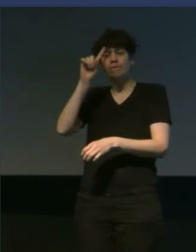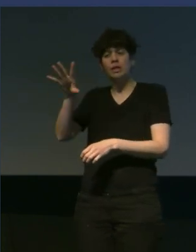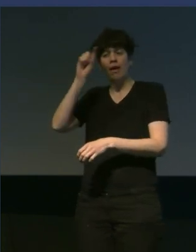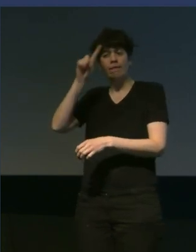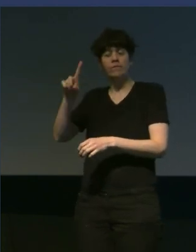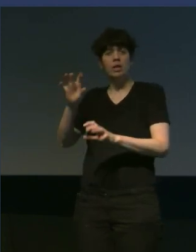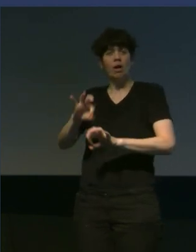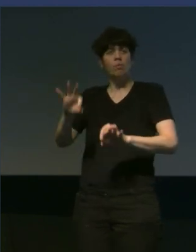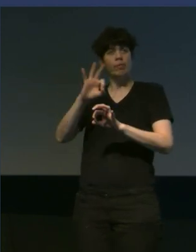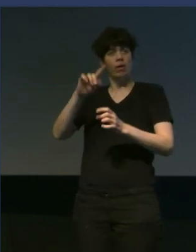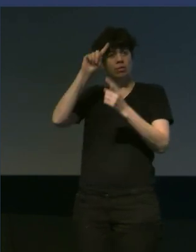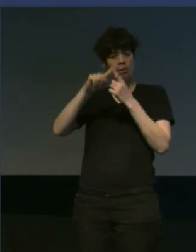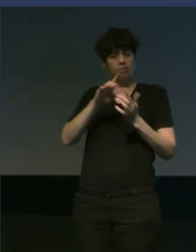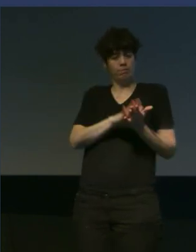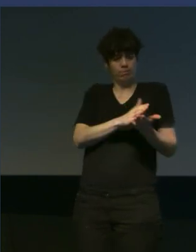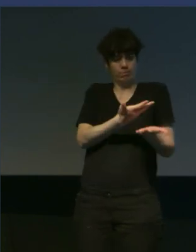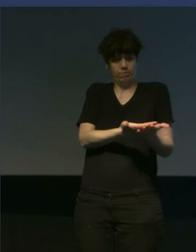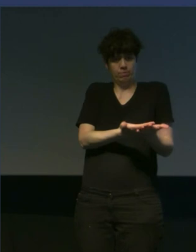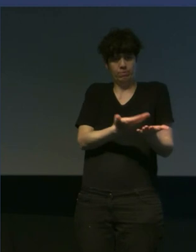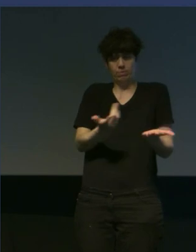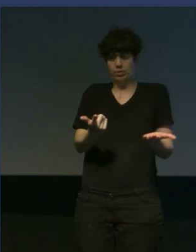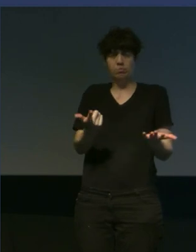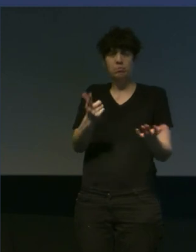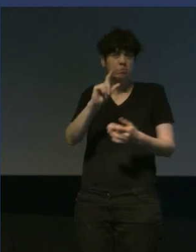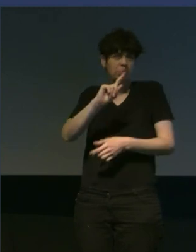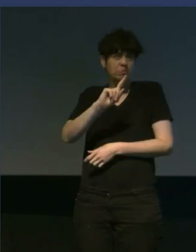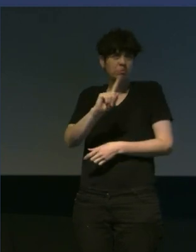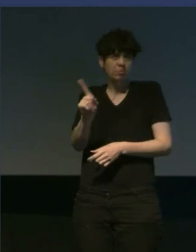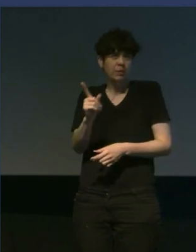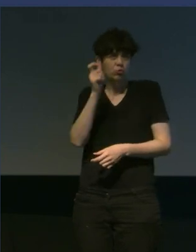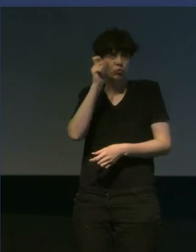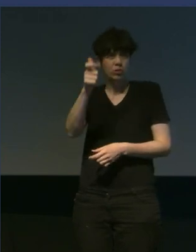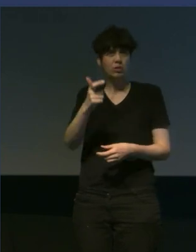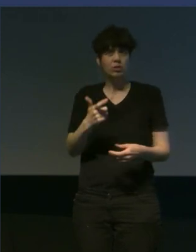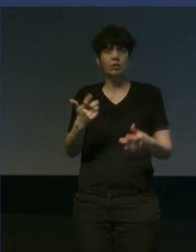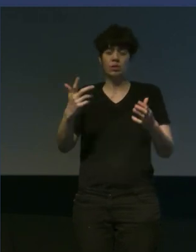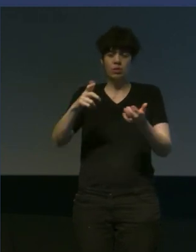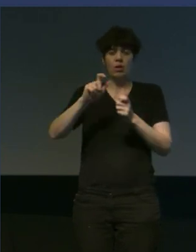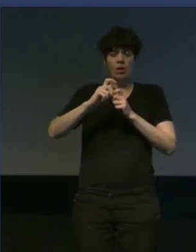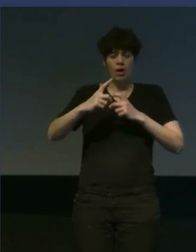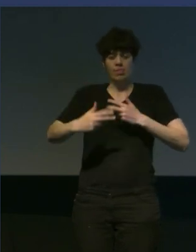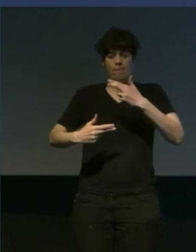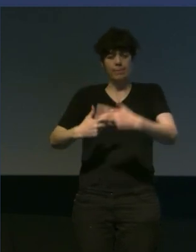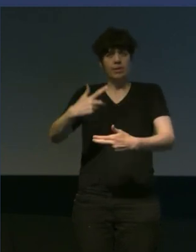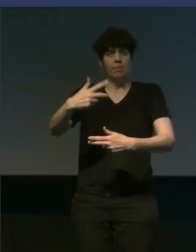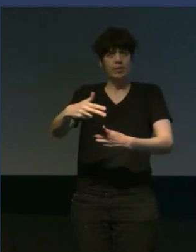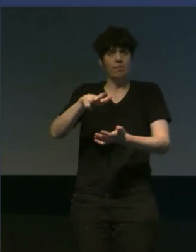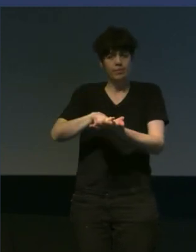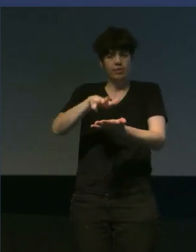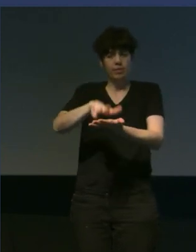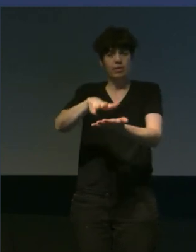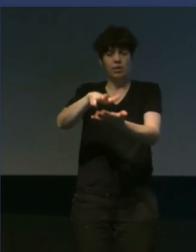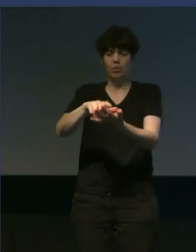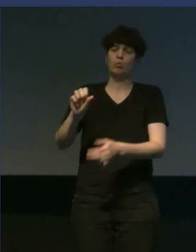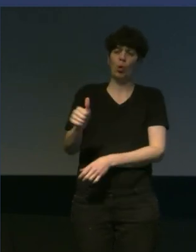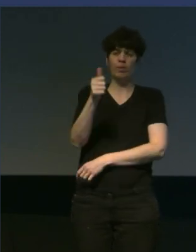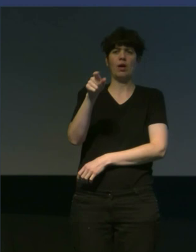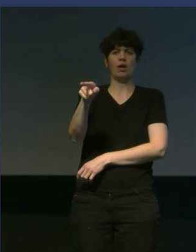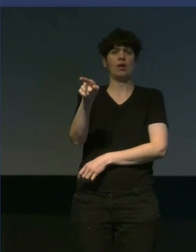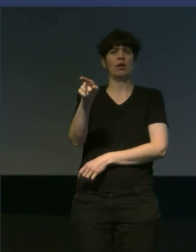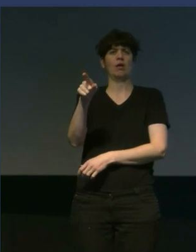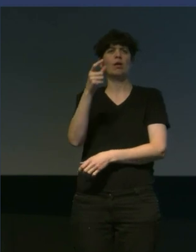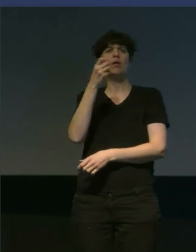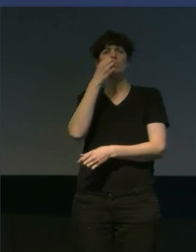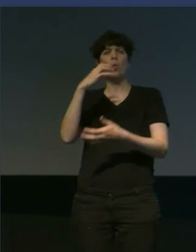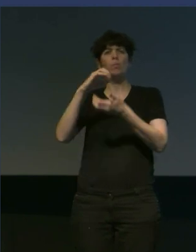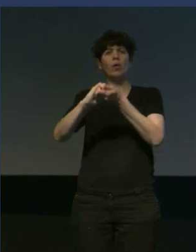de sens. Et effectivement, on a eu plusieurs de points de vue d'invention. En fait, il y a d'abord Thomas qui enfin, les